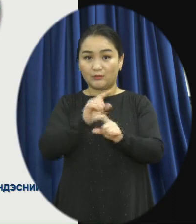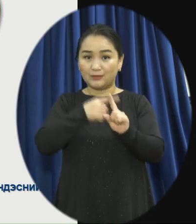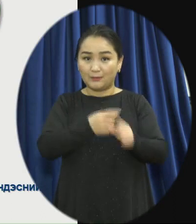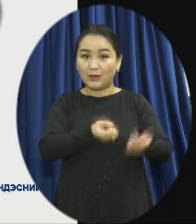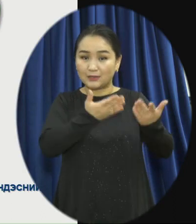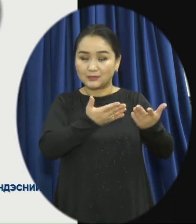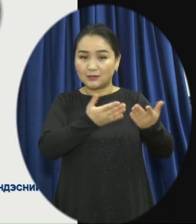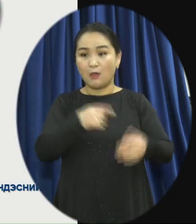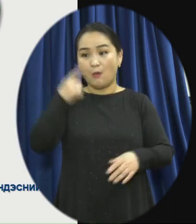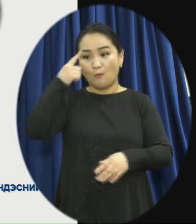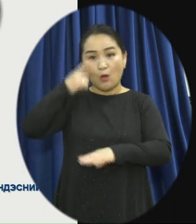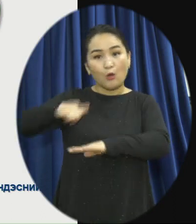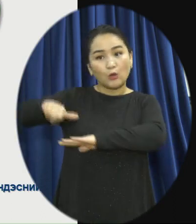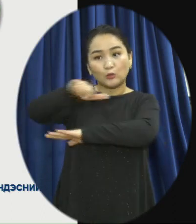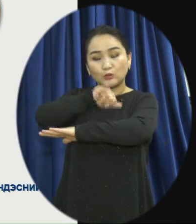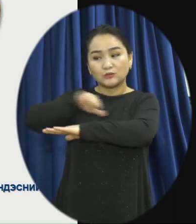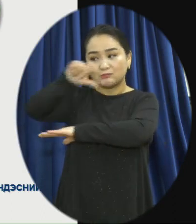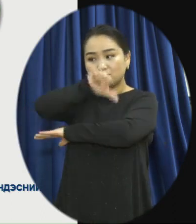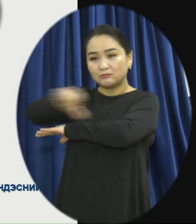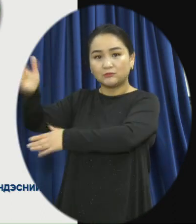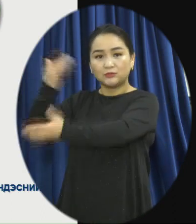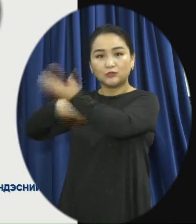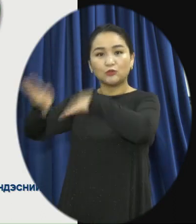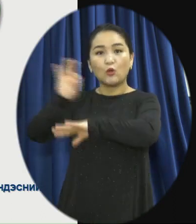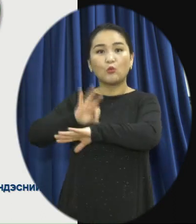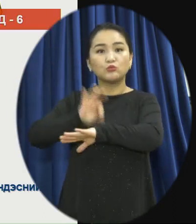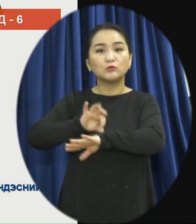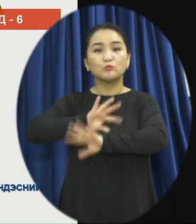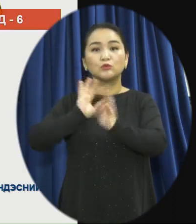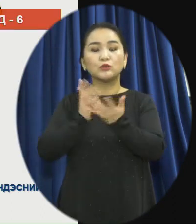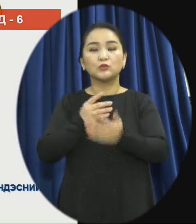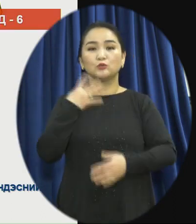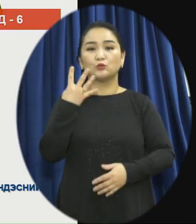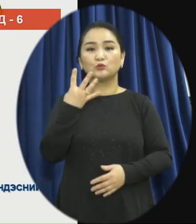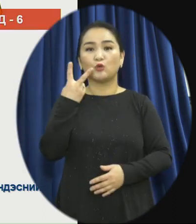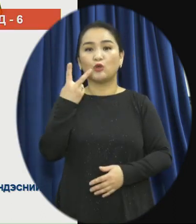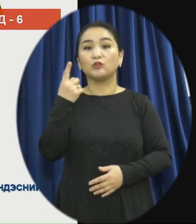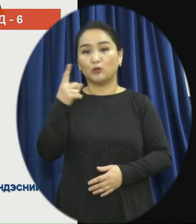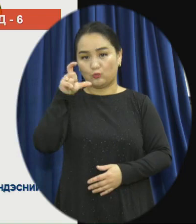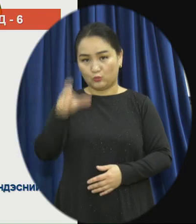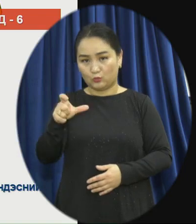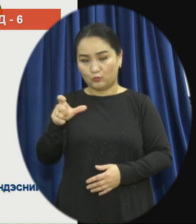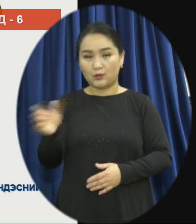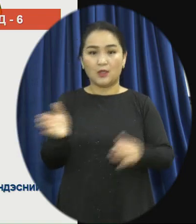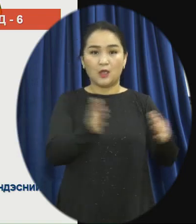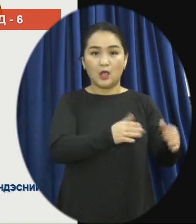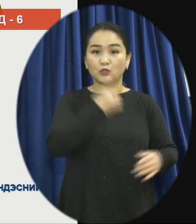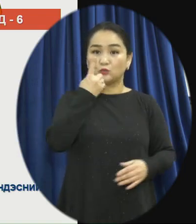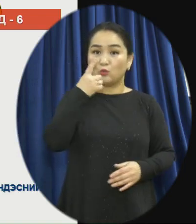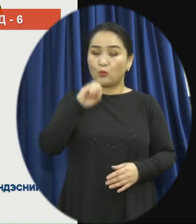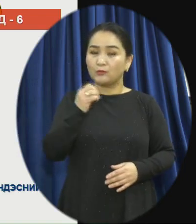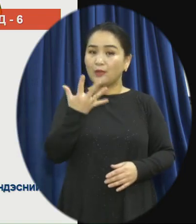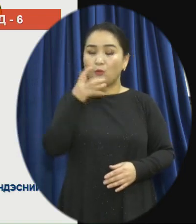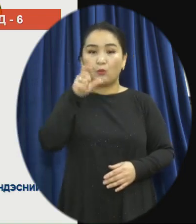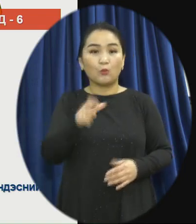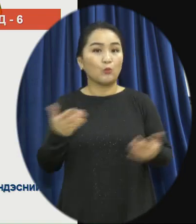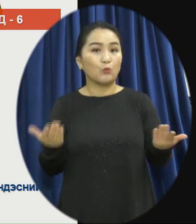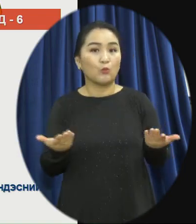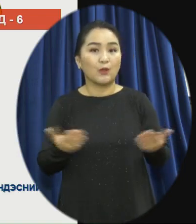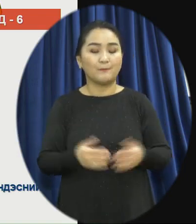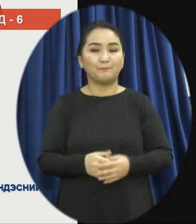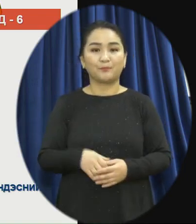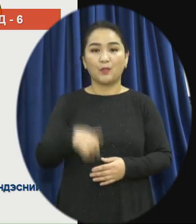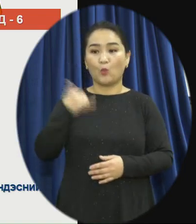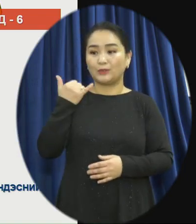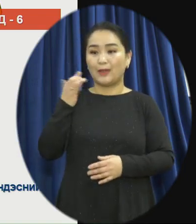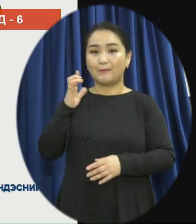нийт Монгол улсад зөөвөрлөгдөн орж ирсэн тохиолдол 421 болсон байна. За үлдсэн 105 тохиолдол нь